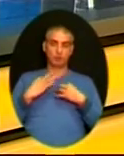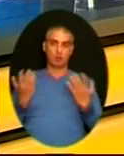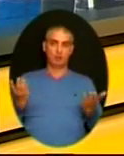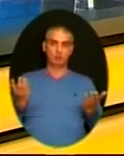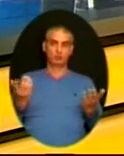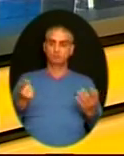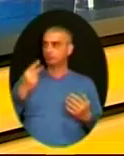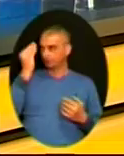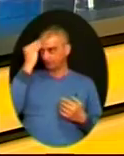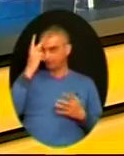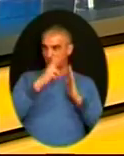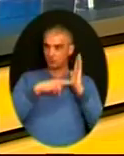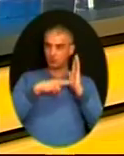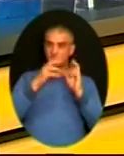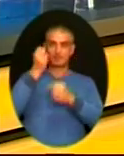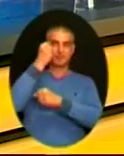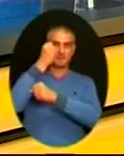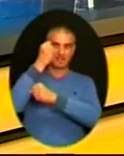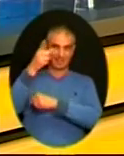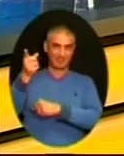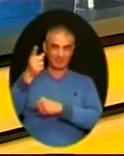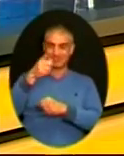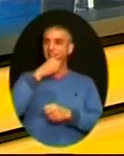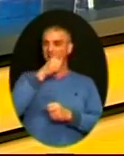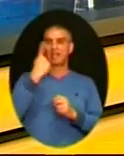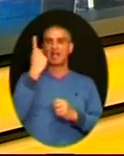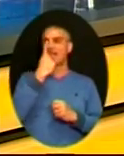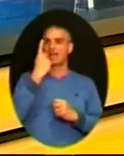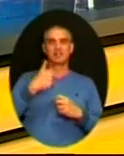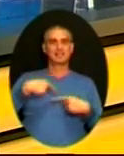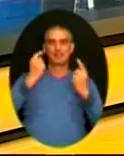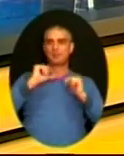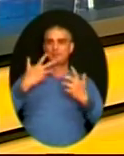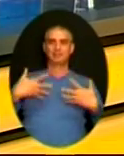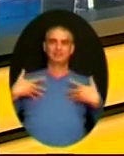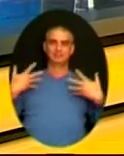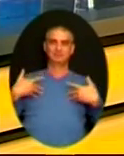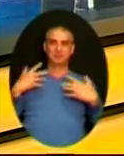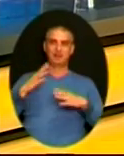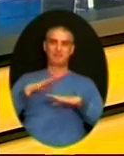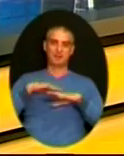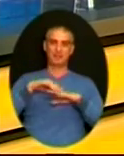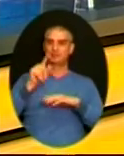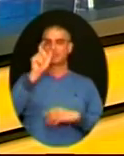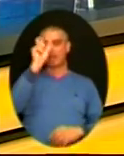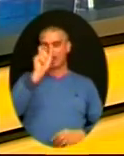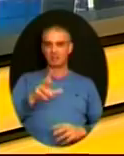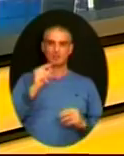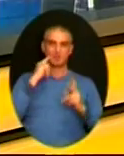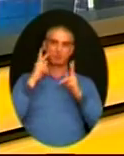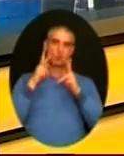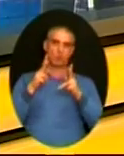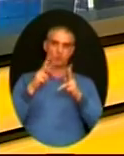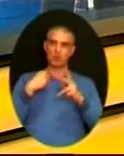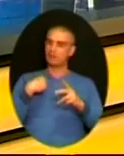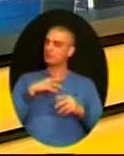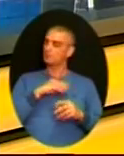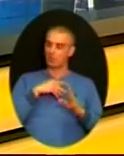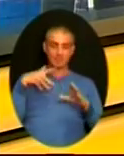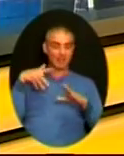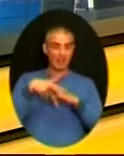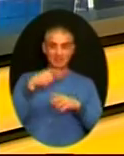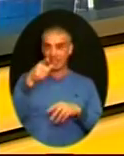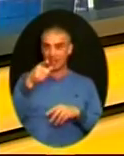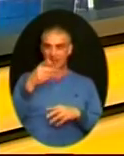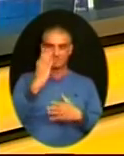תודה שהתמונות האלה עם המפגין ליד לפיד, זה היה אחד הימים השמחים בקדנציה הזו. אתה בן אדם עם הומור, אני מוכן להתערב איתה,